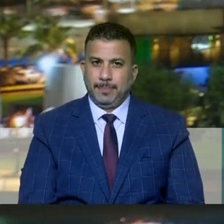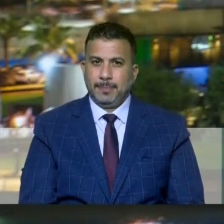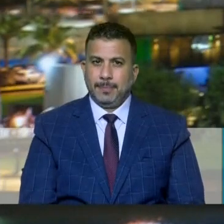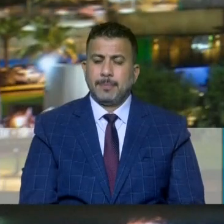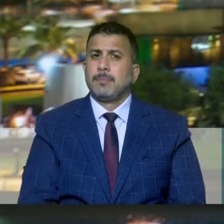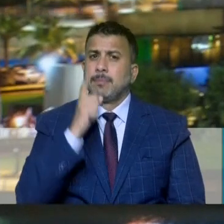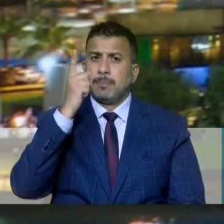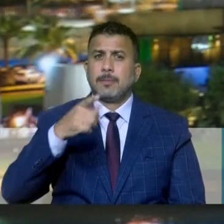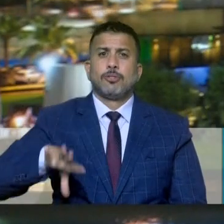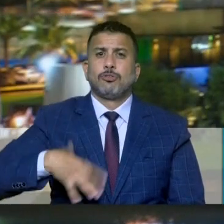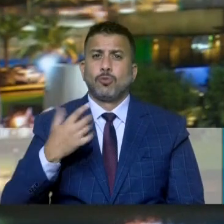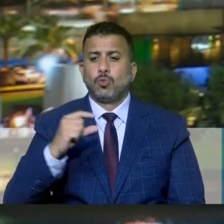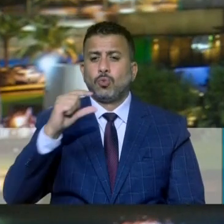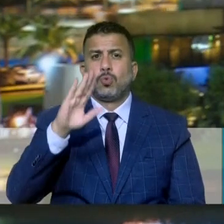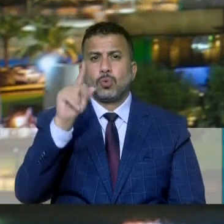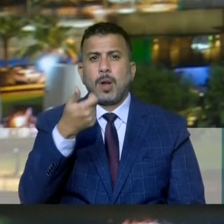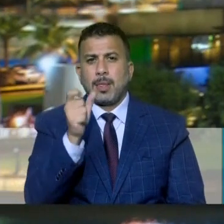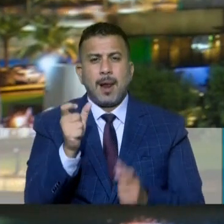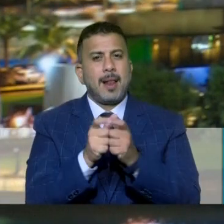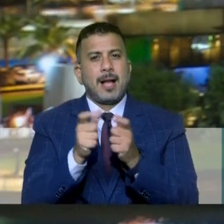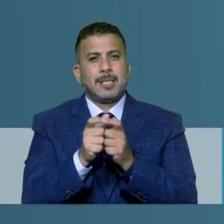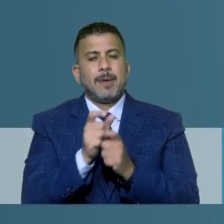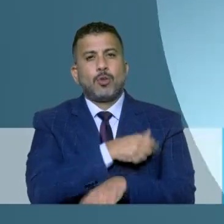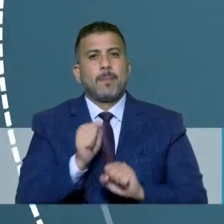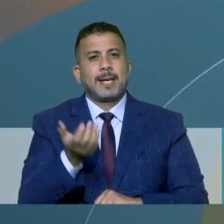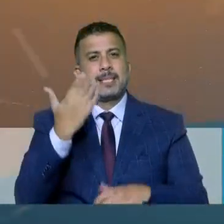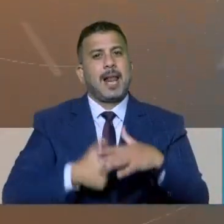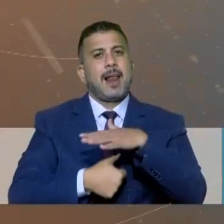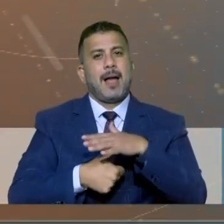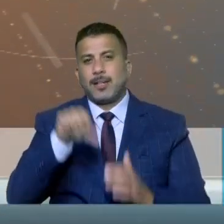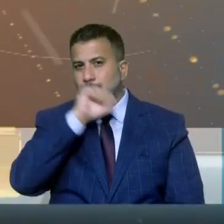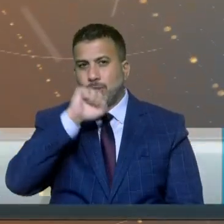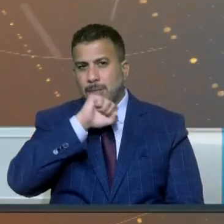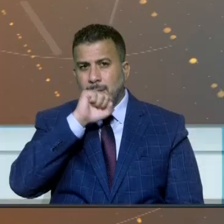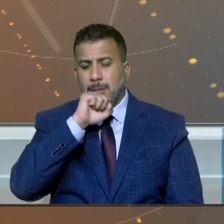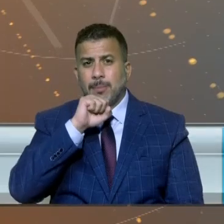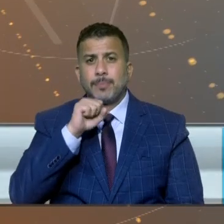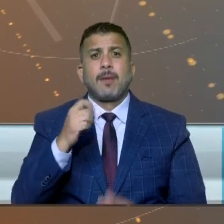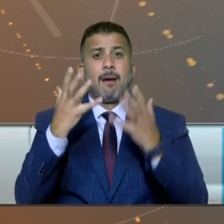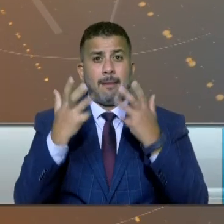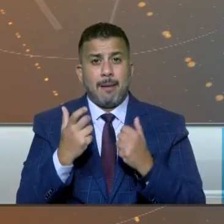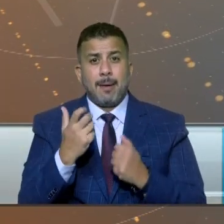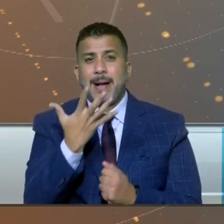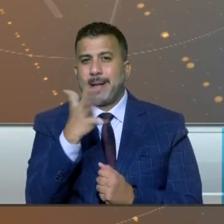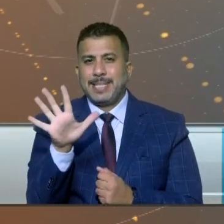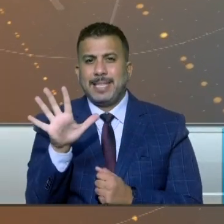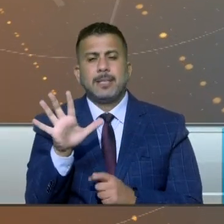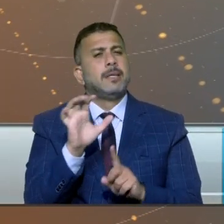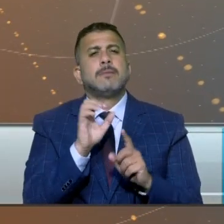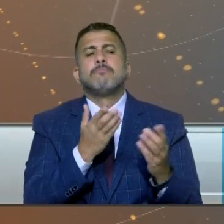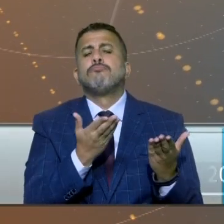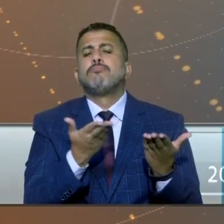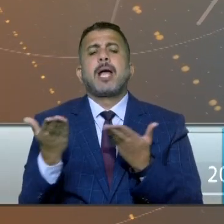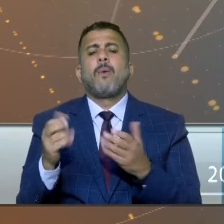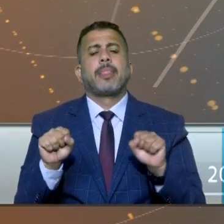اصدر صاحب السمو الشيخ الدكتور سلطان بن محمد القاسمي عضو المجلس الاعلى حاكم شارقه المرسومه الاميريه رقم